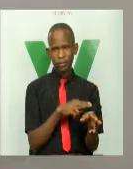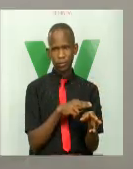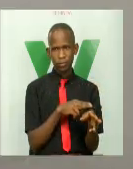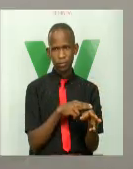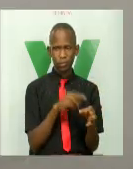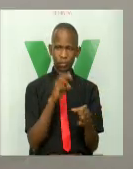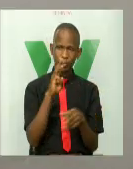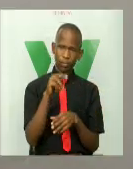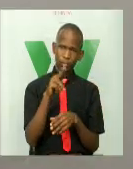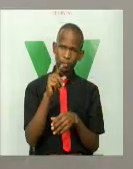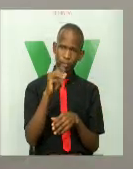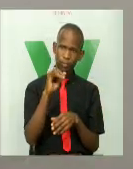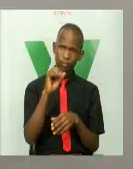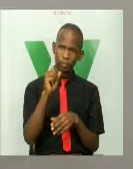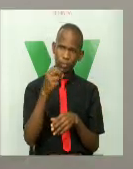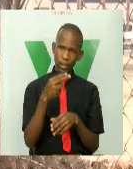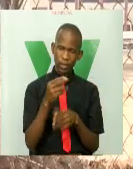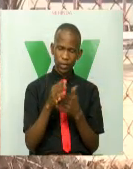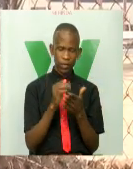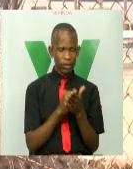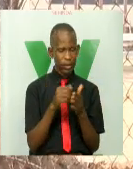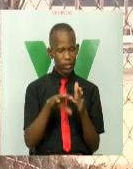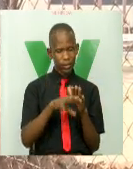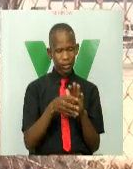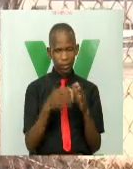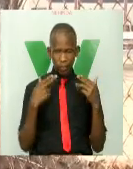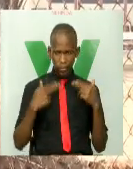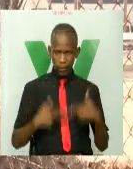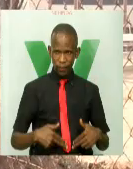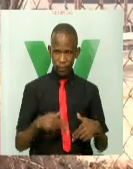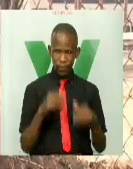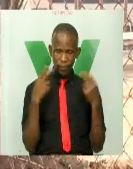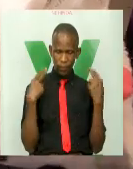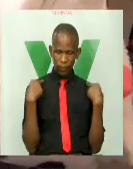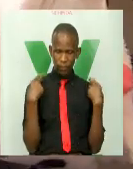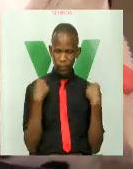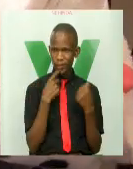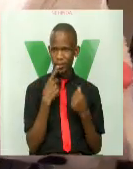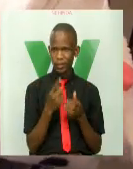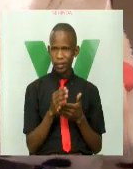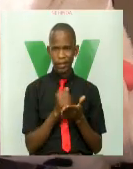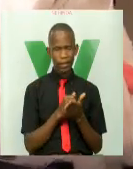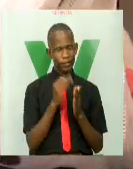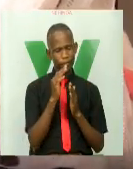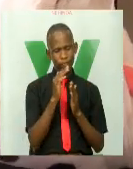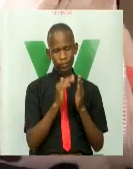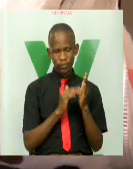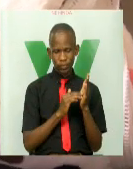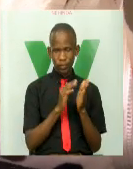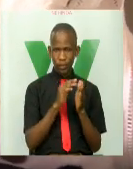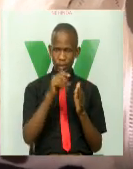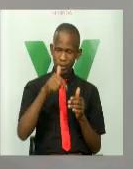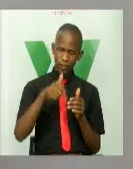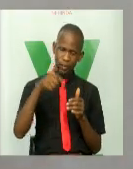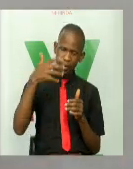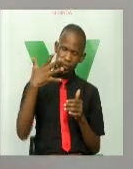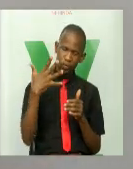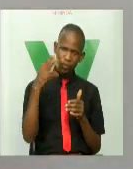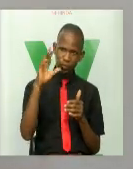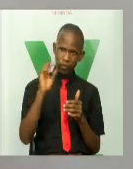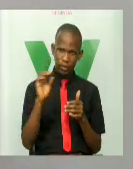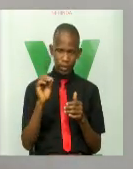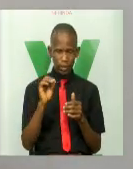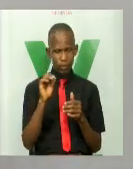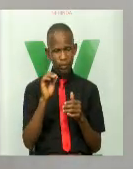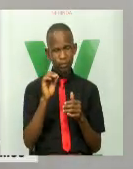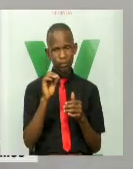Mugisha Kailuki, All City Health Officer ahabwa Mbarara City nagira ngu bakakyendera n'obuchweka 75 harigana. Abantu